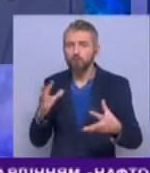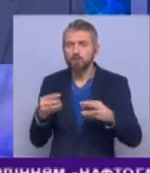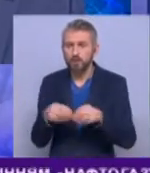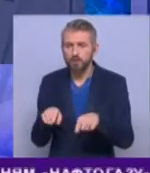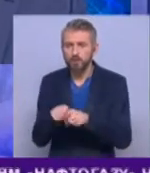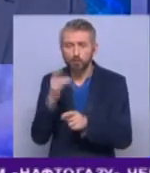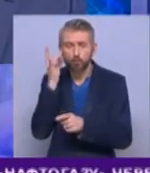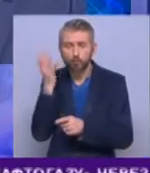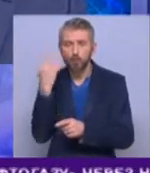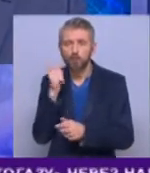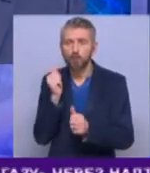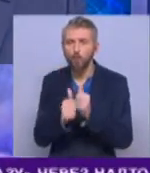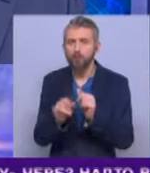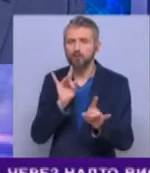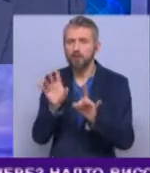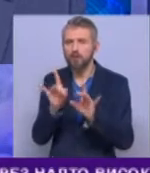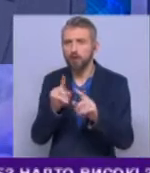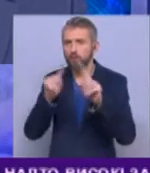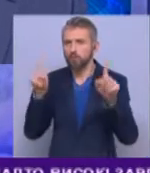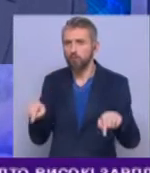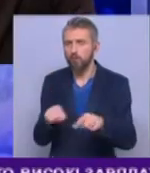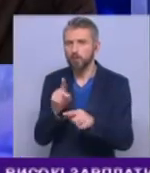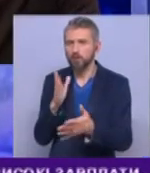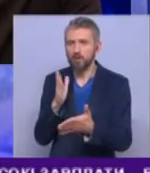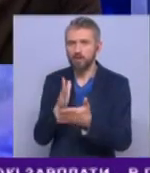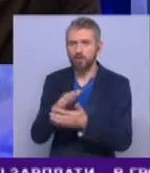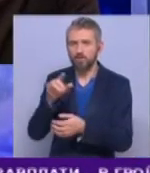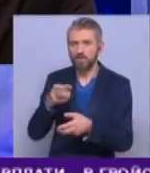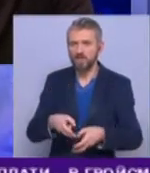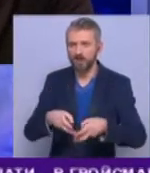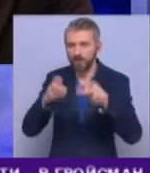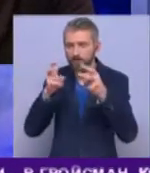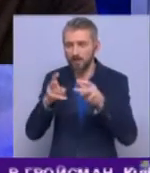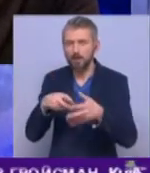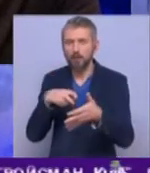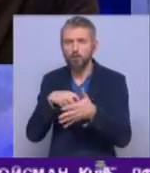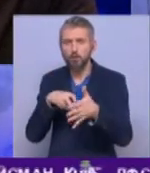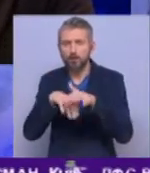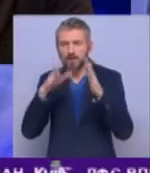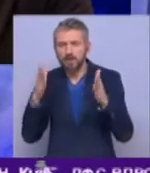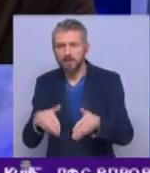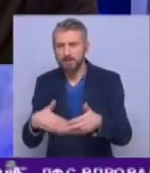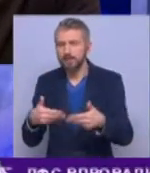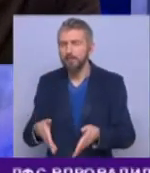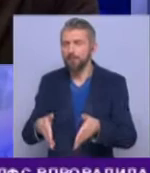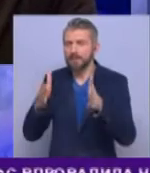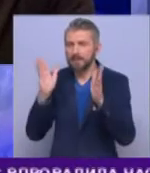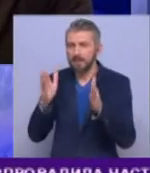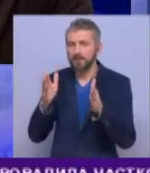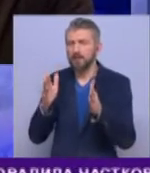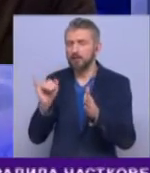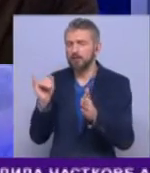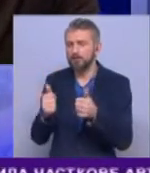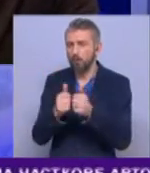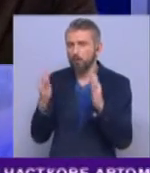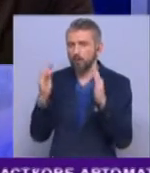культури, коли кожний рекламний постер, який висить в ліфті, на поштовій скринці, на під'їзді і на розтяжці